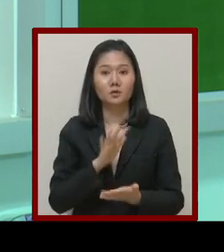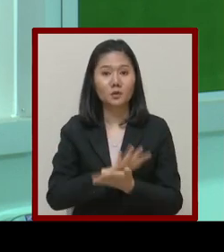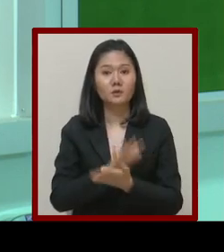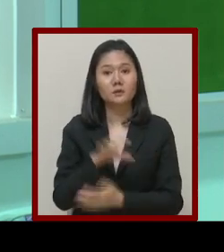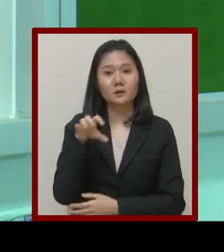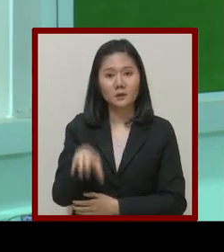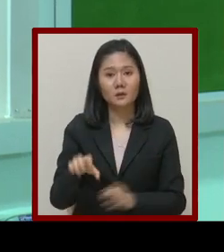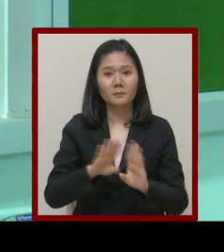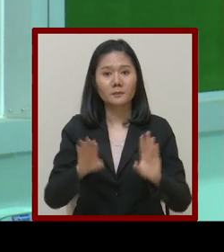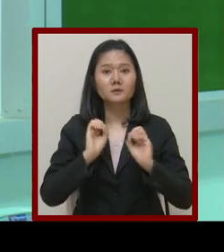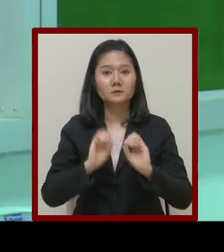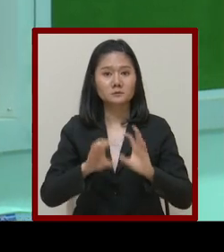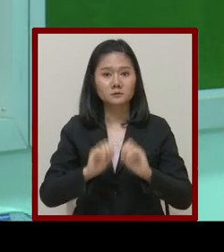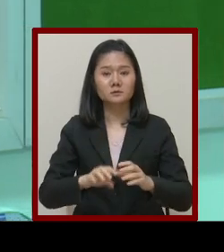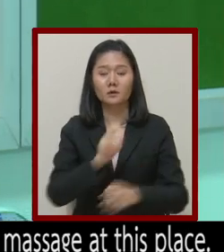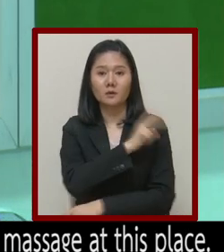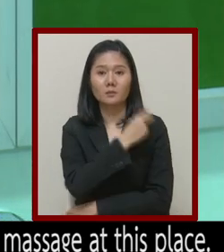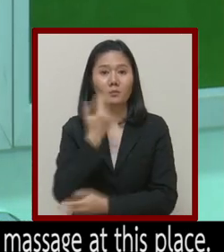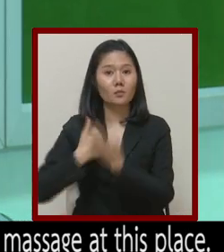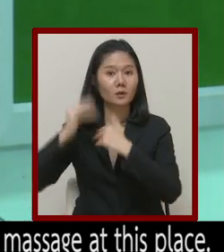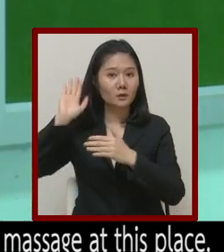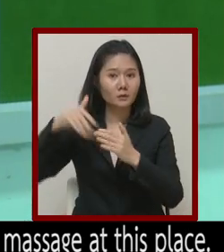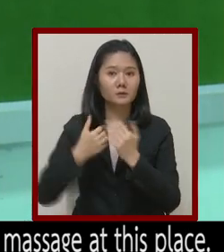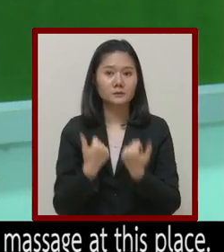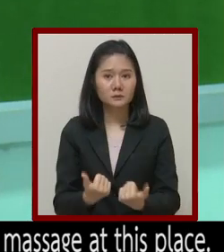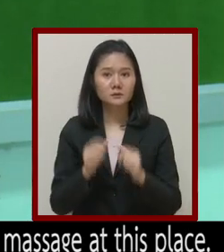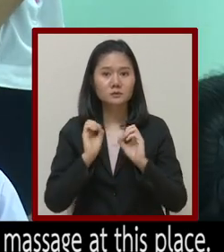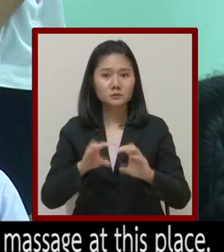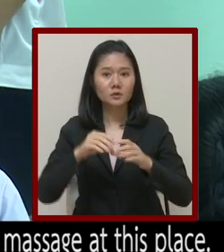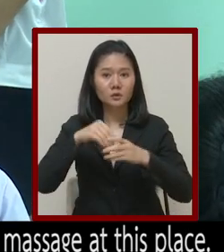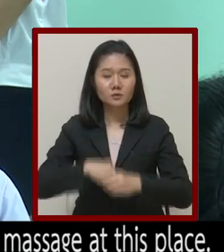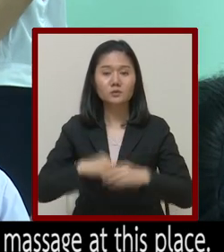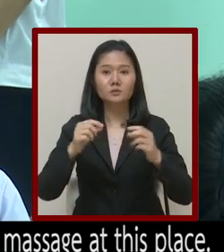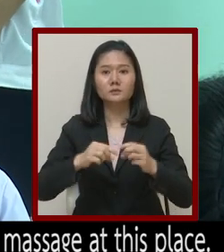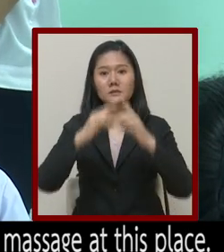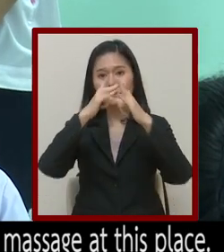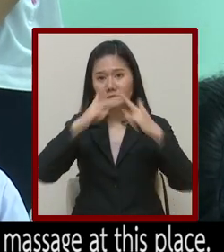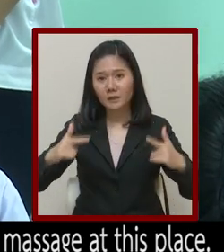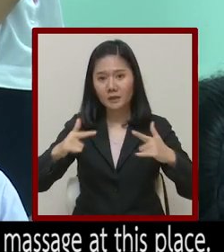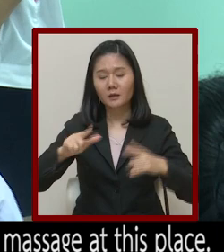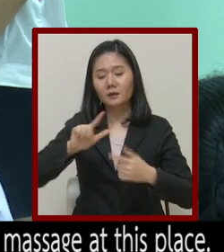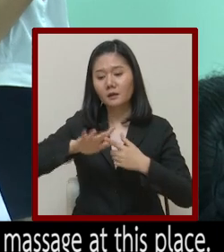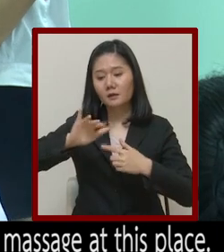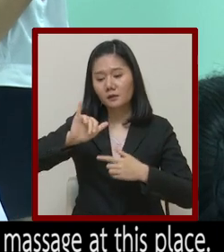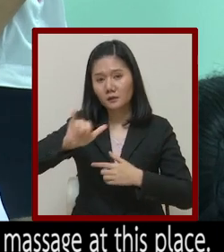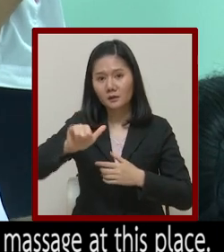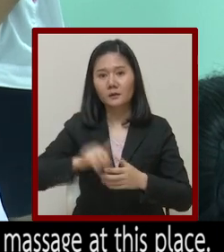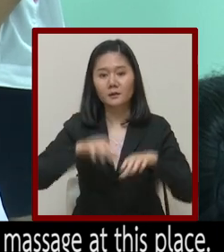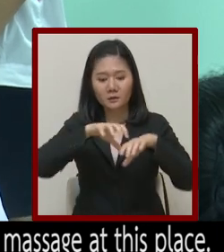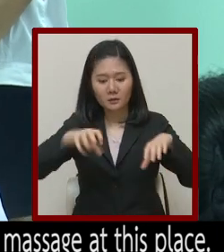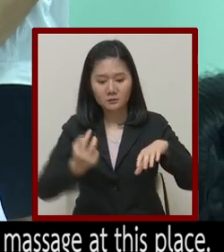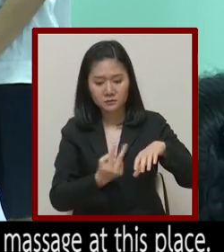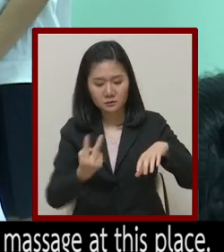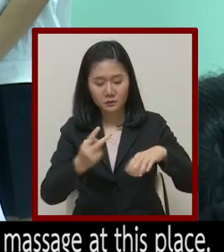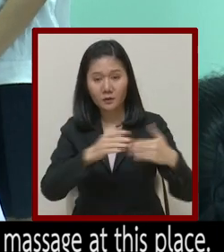ห่งนี้ค่ะเปิดสอนแพทย์แผนโบราณจนถึงปัจจุบันได้ทำการสอนอยู่ที่ศาลาลายด้านทิศตะวันออก2หลังและ